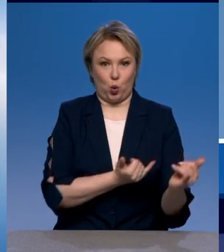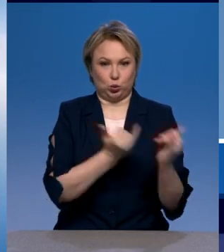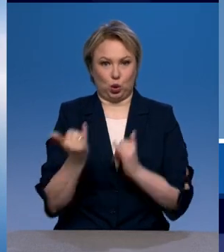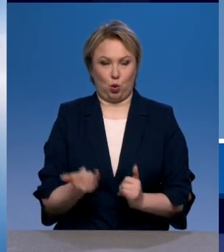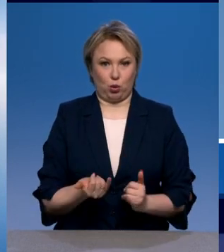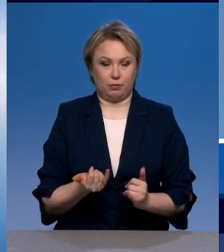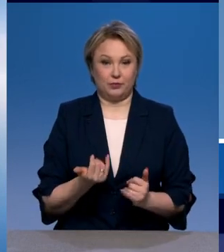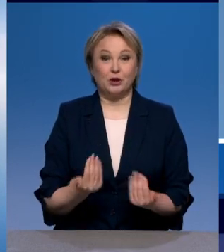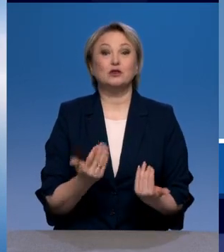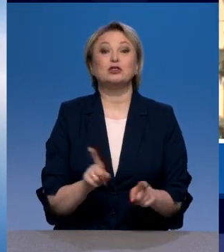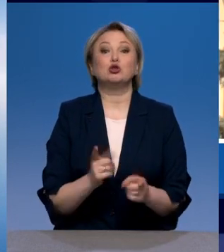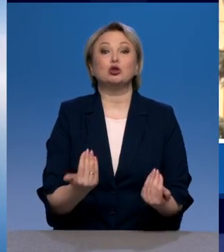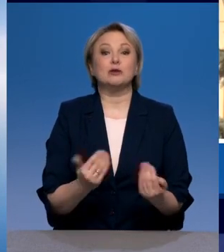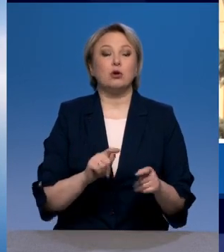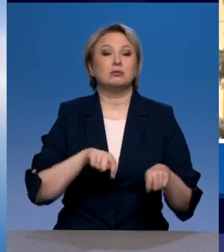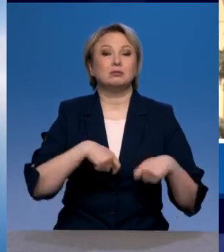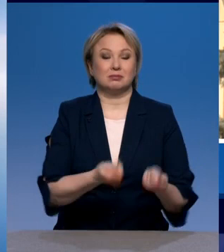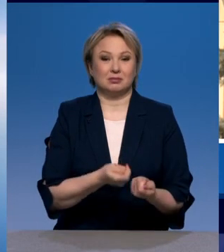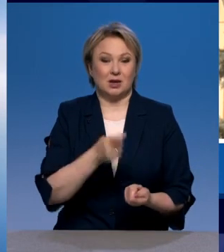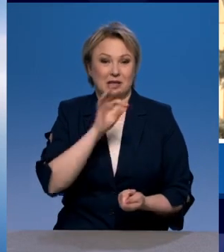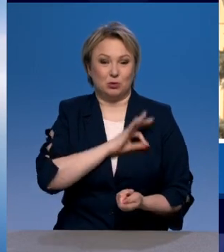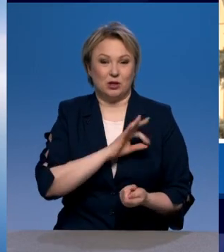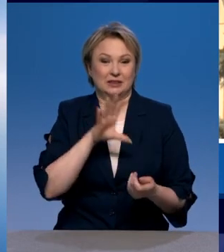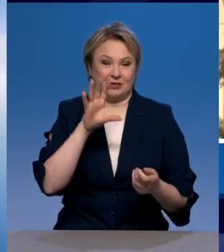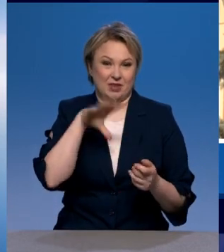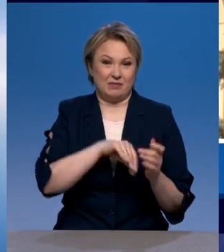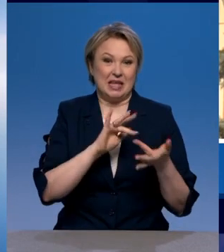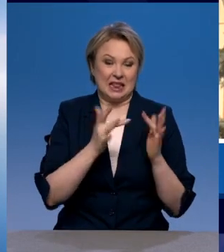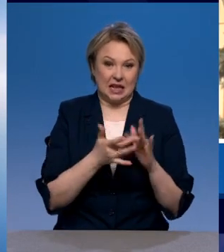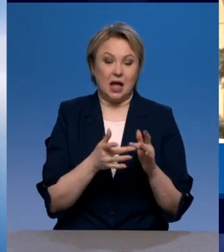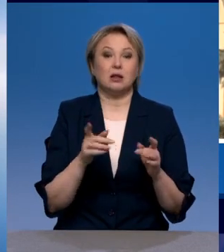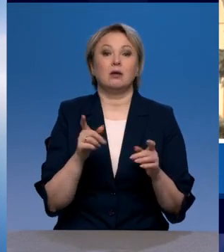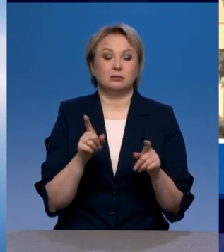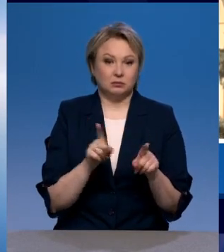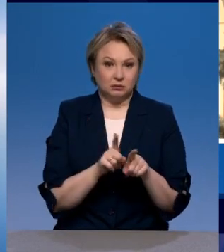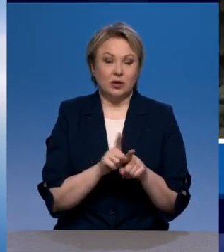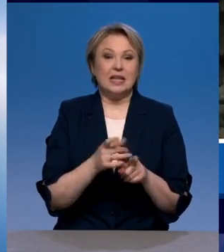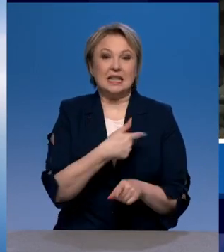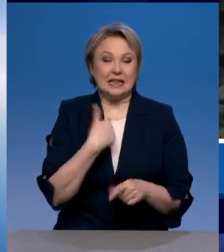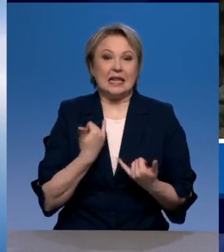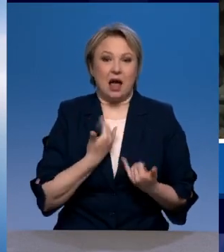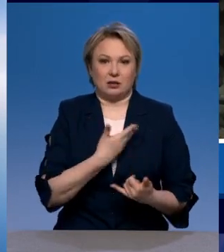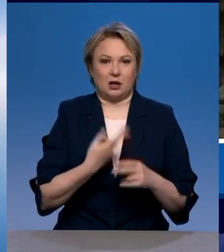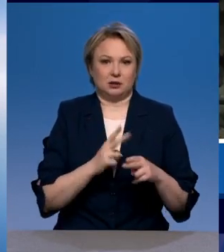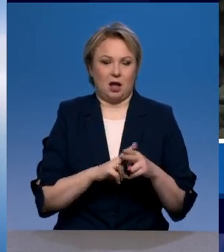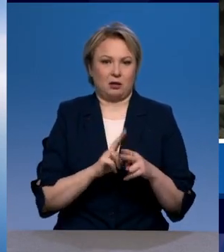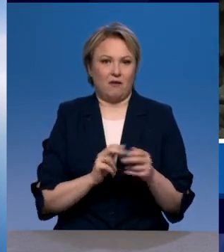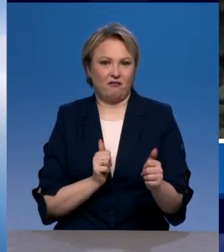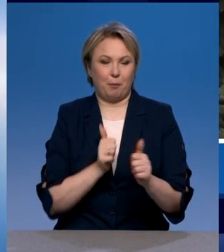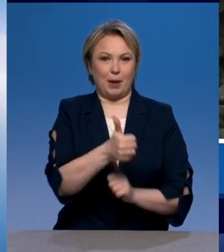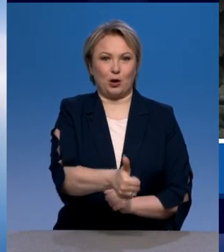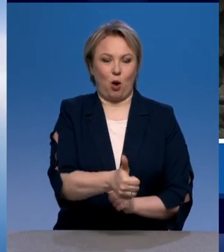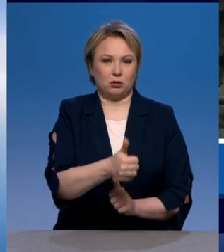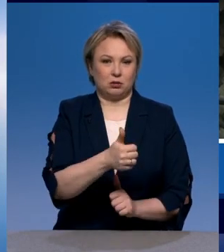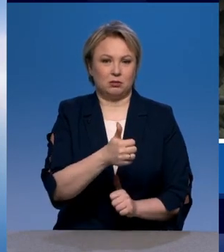предоставляются на сегодняшний день с использованием интернета в частности. И это, естественно, для нас шаг вперед в рамках